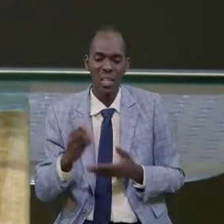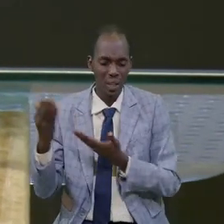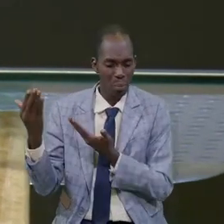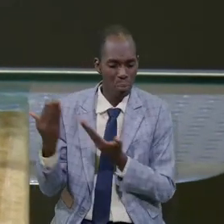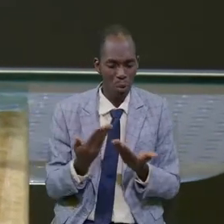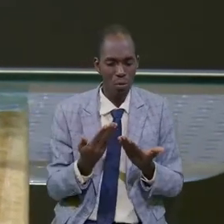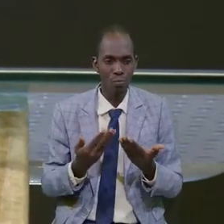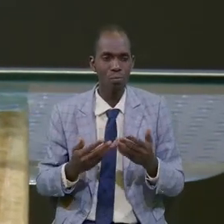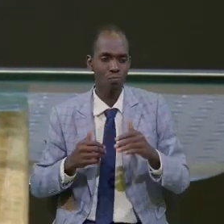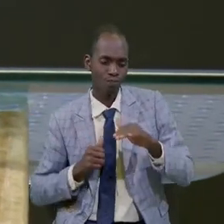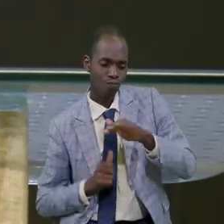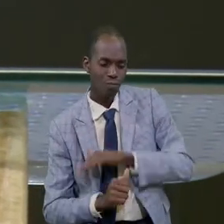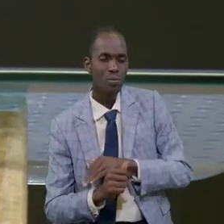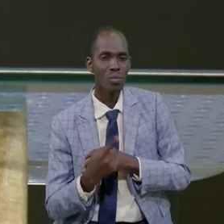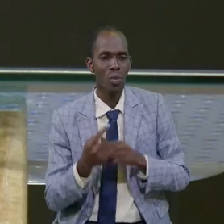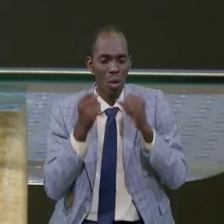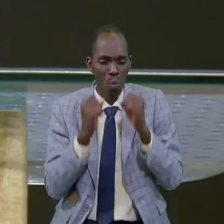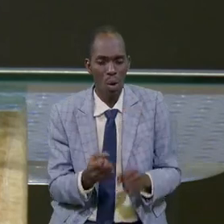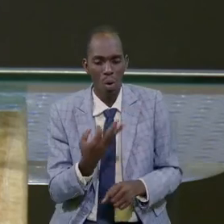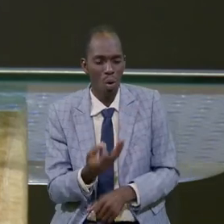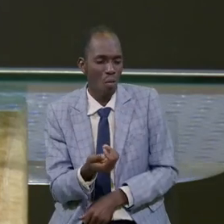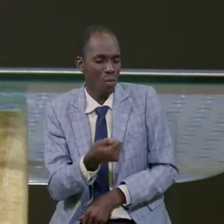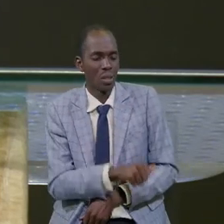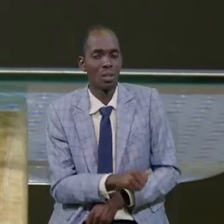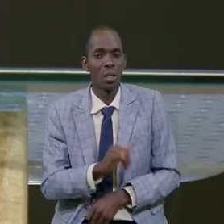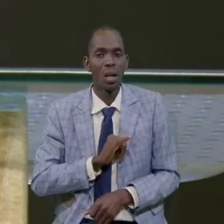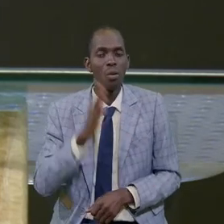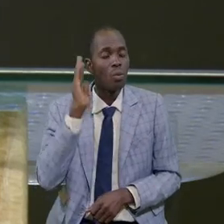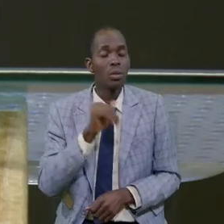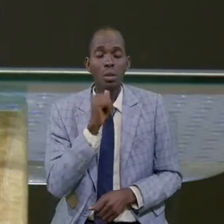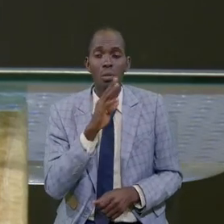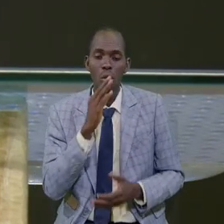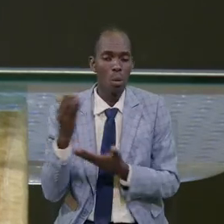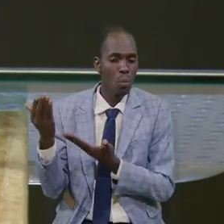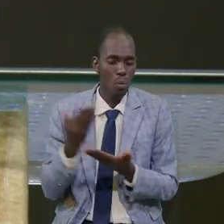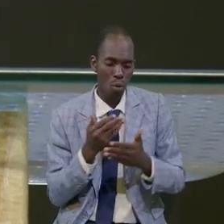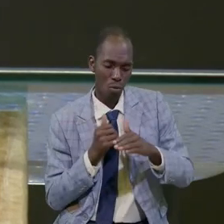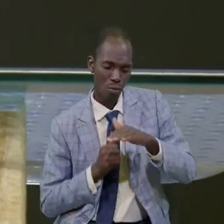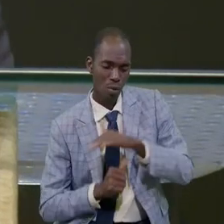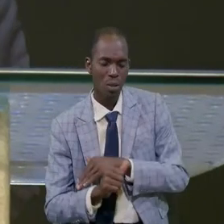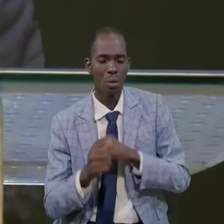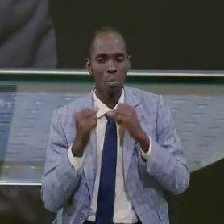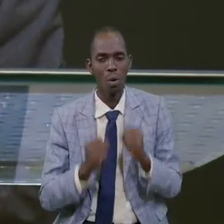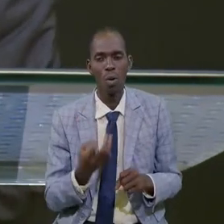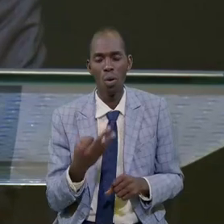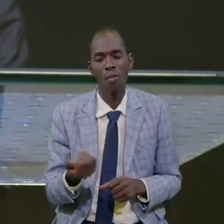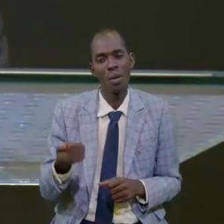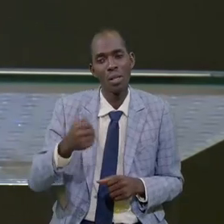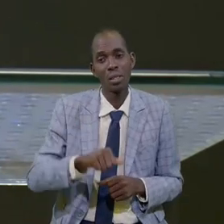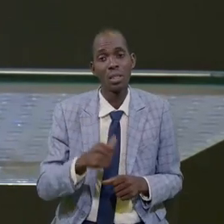asservir par quoi que ce soit. Mais je ne me laisserai asservir par quoi que ce soit. Il dit ici